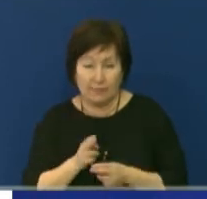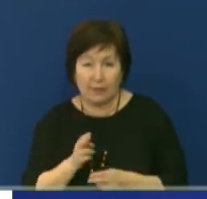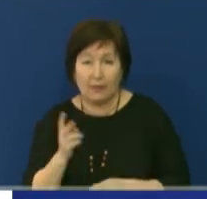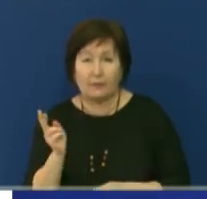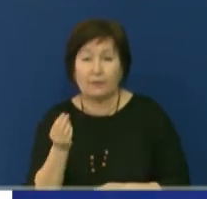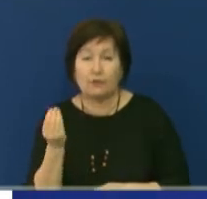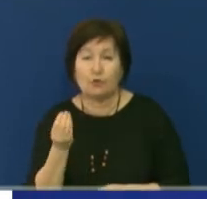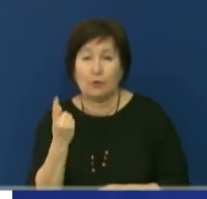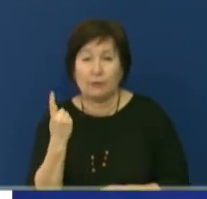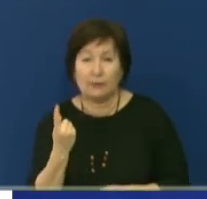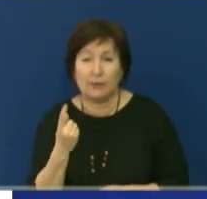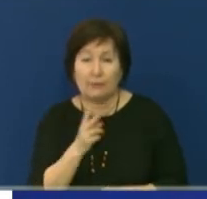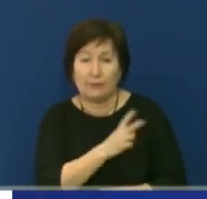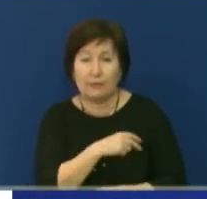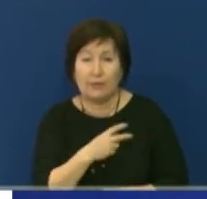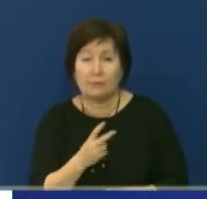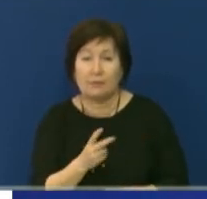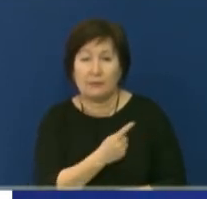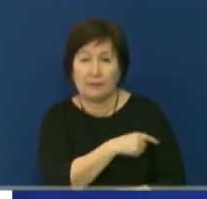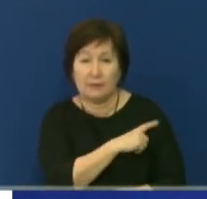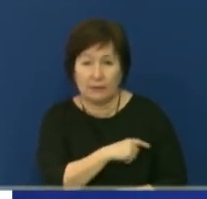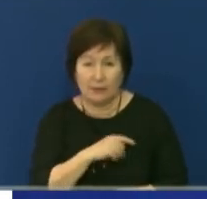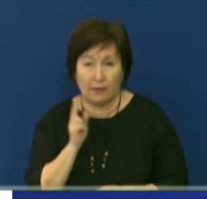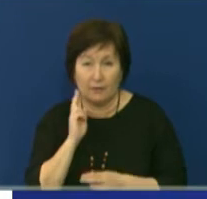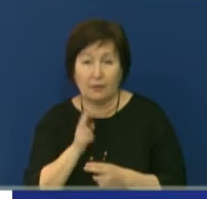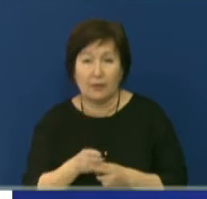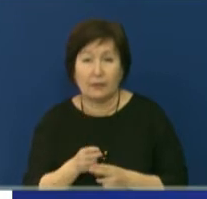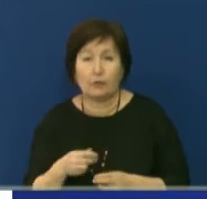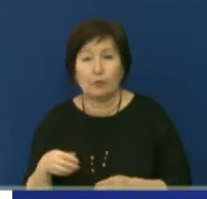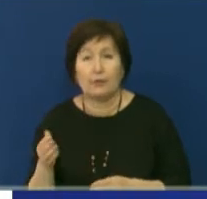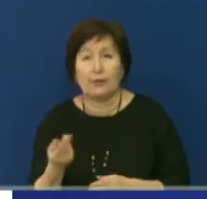помощь, исполняет функции